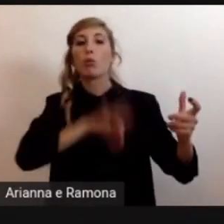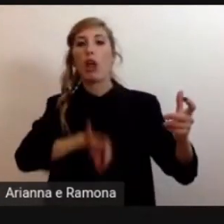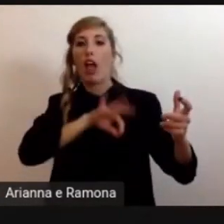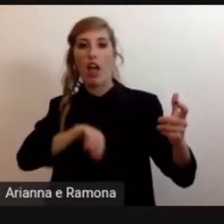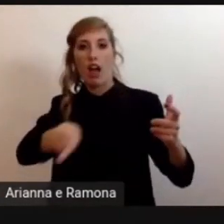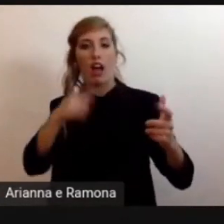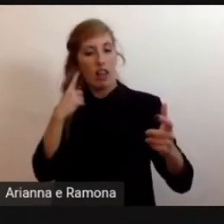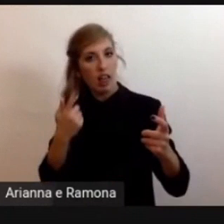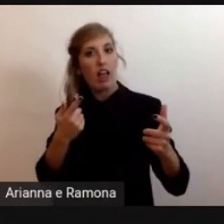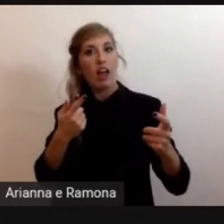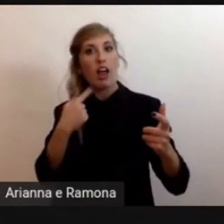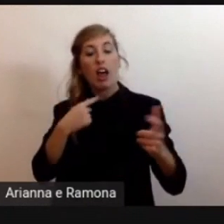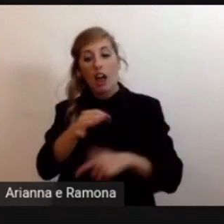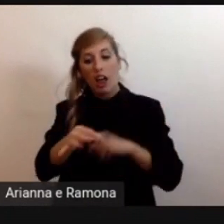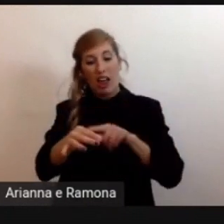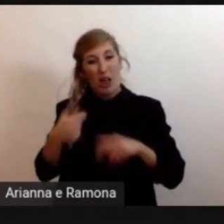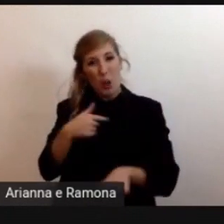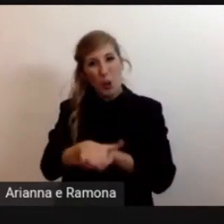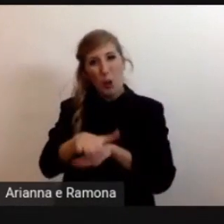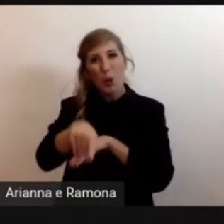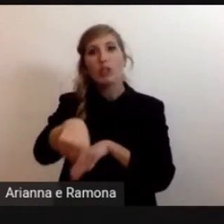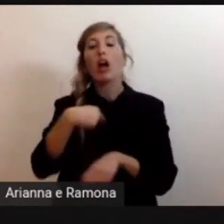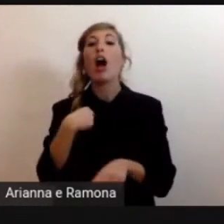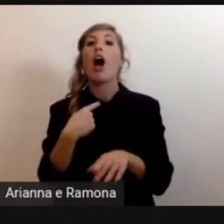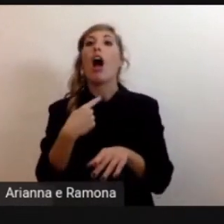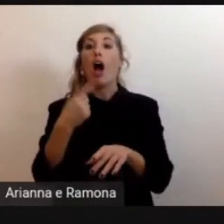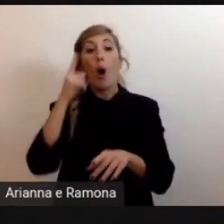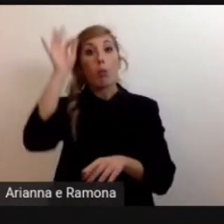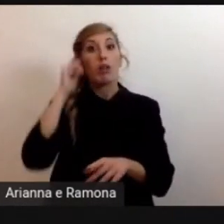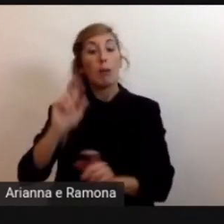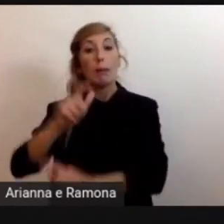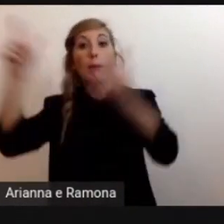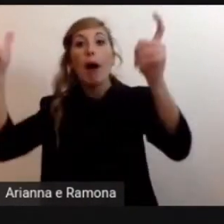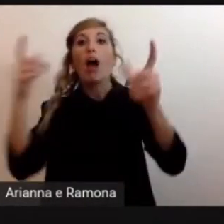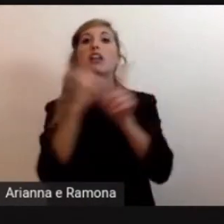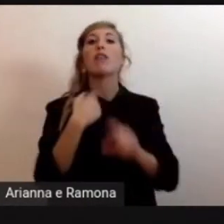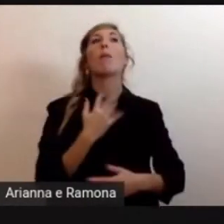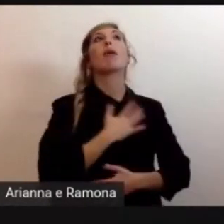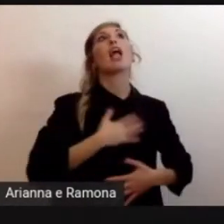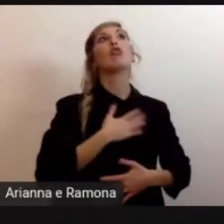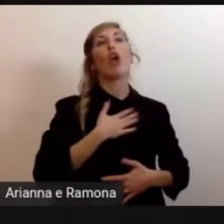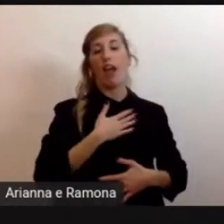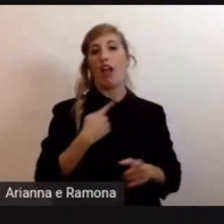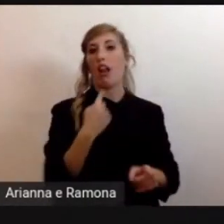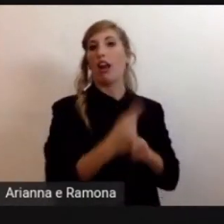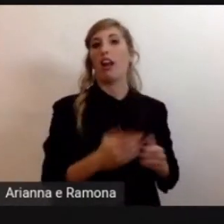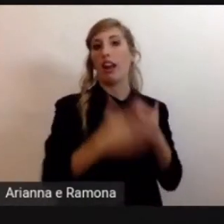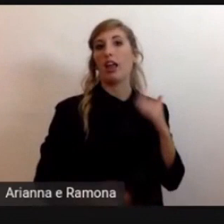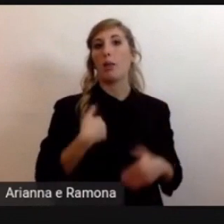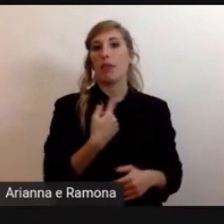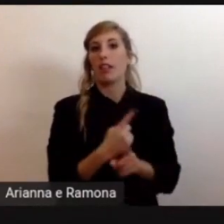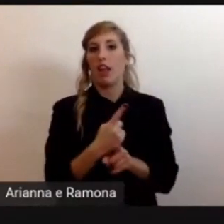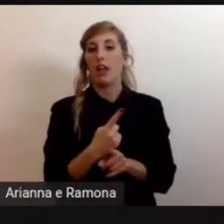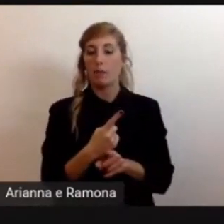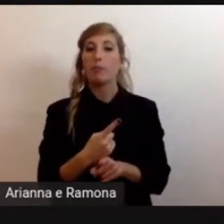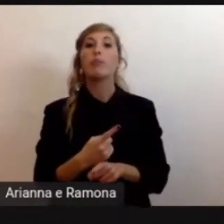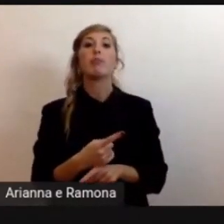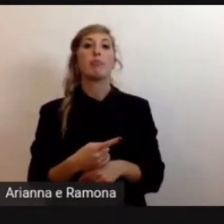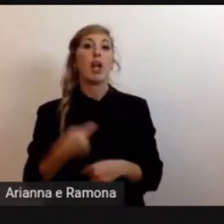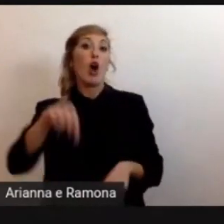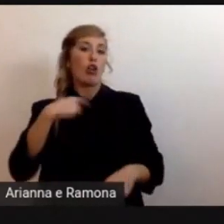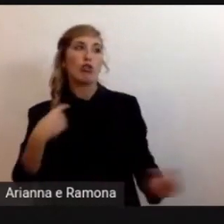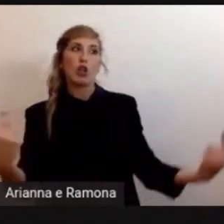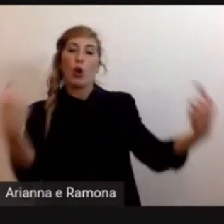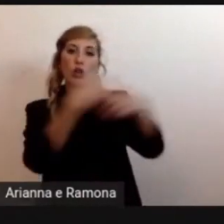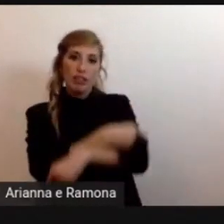limitarmi nelle mie idee cieli in tutto quanto oggi non sarebbe attuale perché oggi il contrario